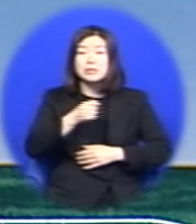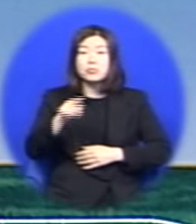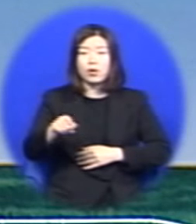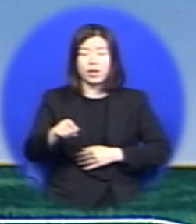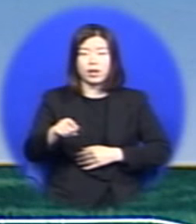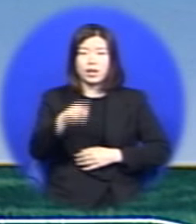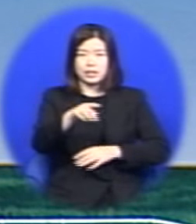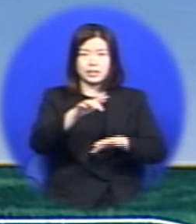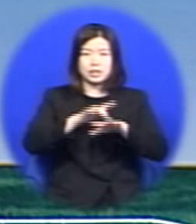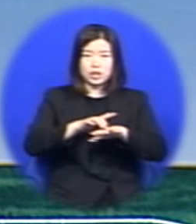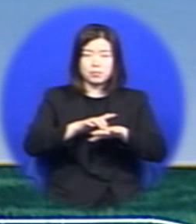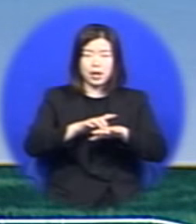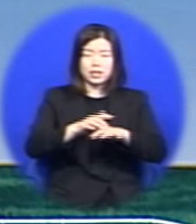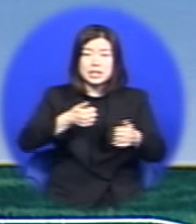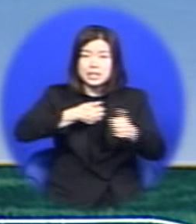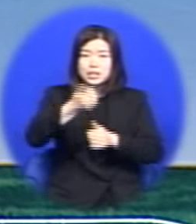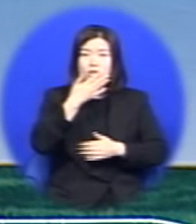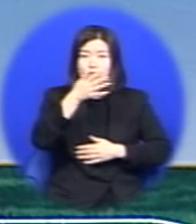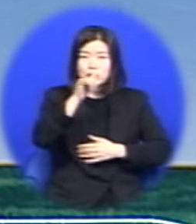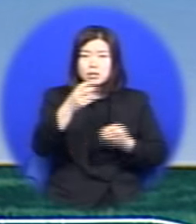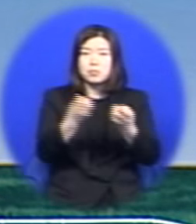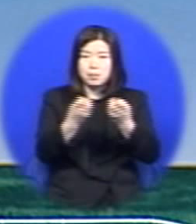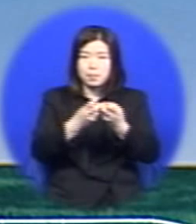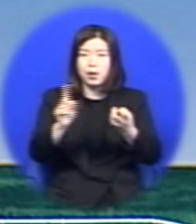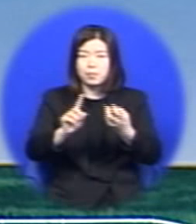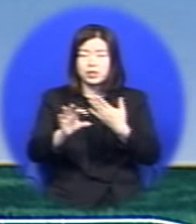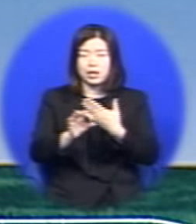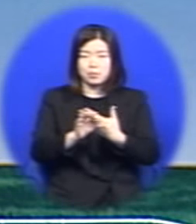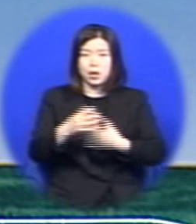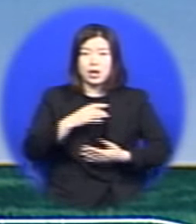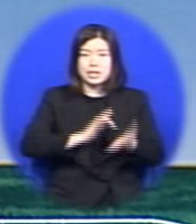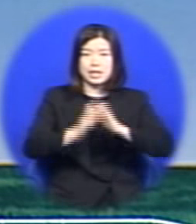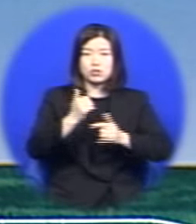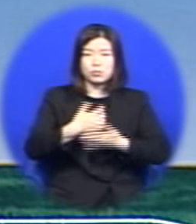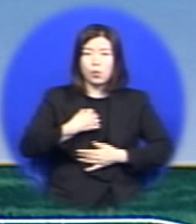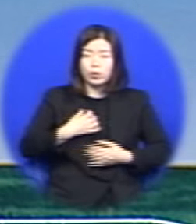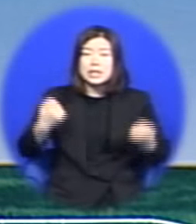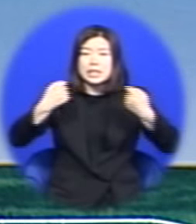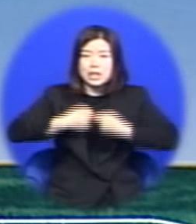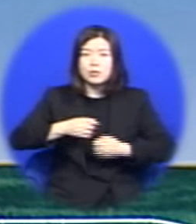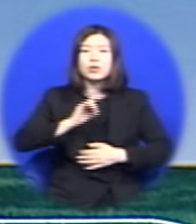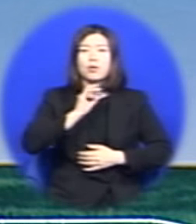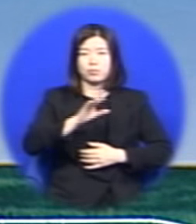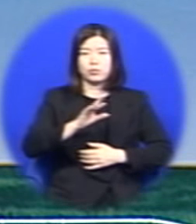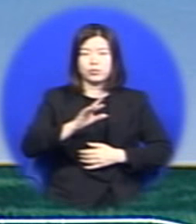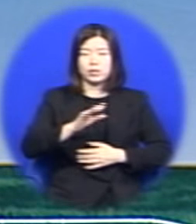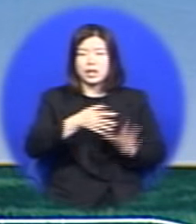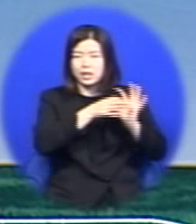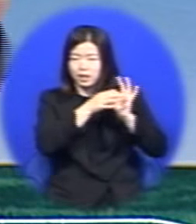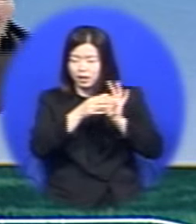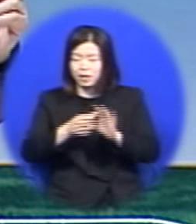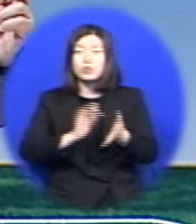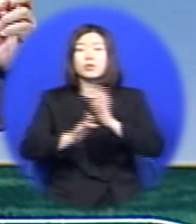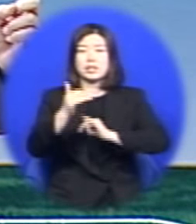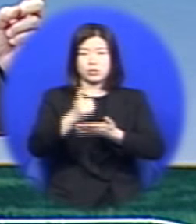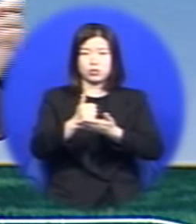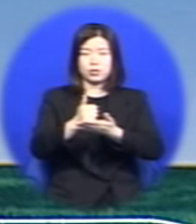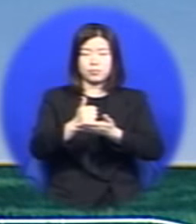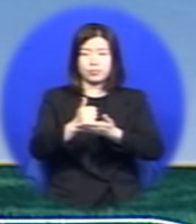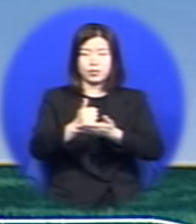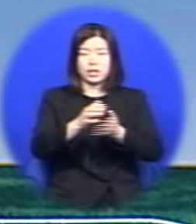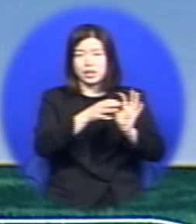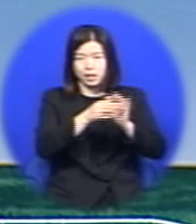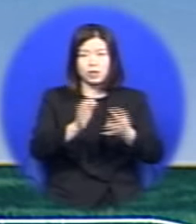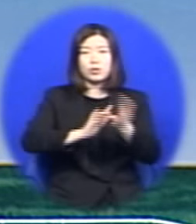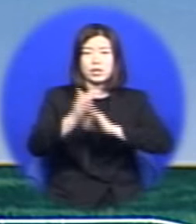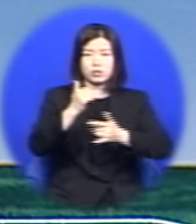그 마귀를 이길 수 있는 길은 예수님의 옷을 입는 것밖에 없습니다. 다시 말하면 계속 예수님, 예수님, 나